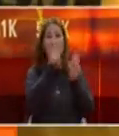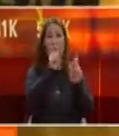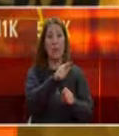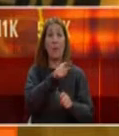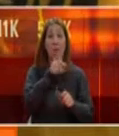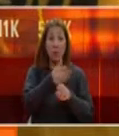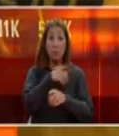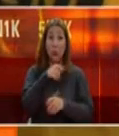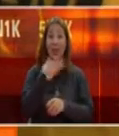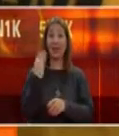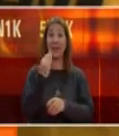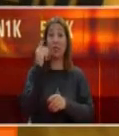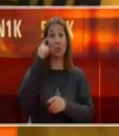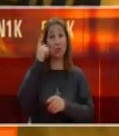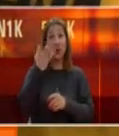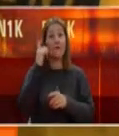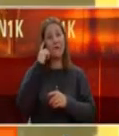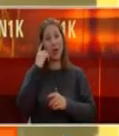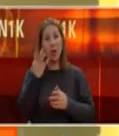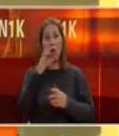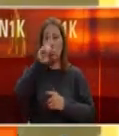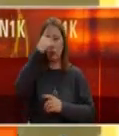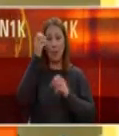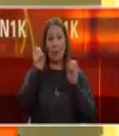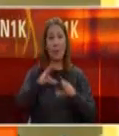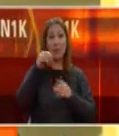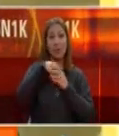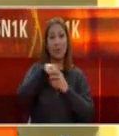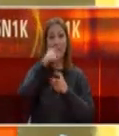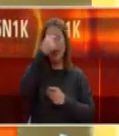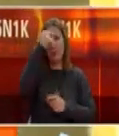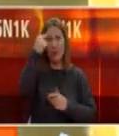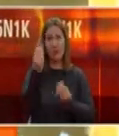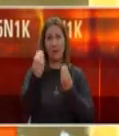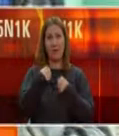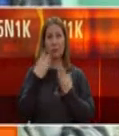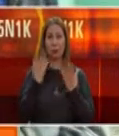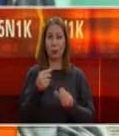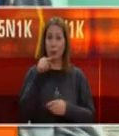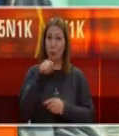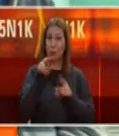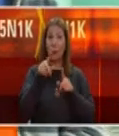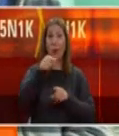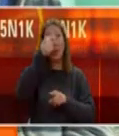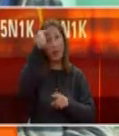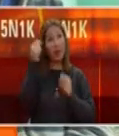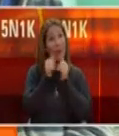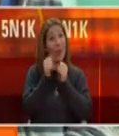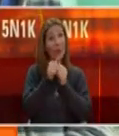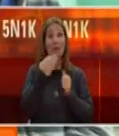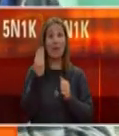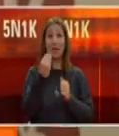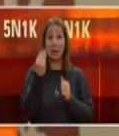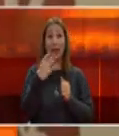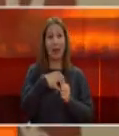burada gençlerin düşüncelerini, fikirlerini özgür bırakmaları için bir imkan sağlamış oluyoruz böylece. Bu imkanla birlikte